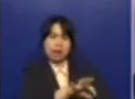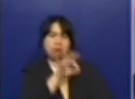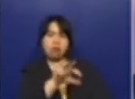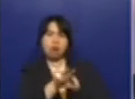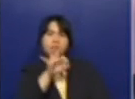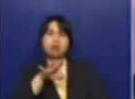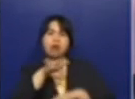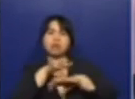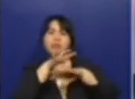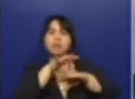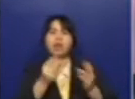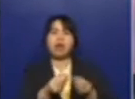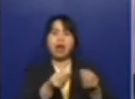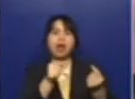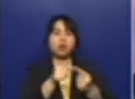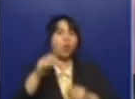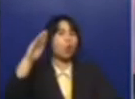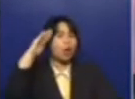รัฐประหาร